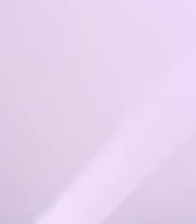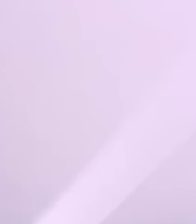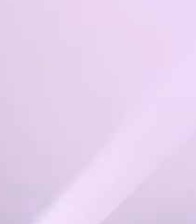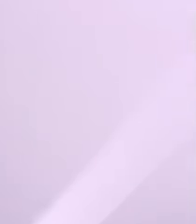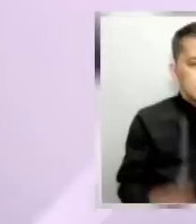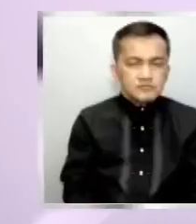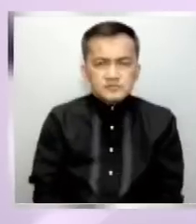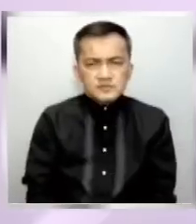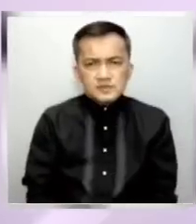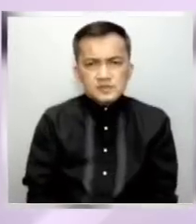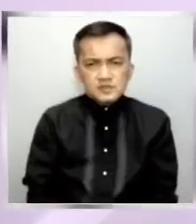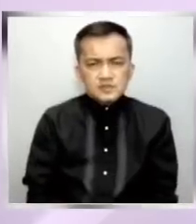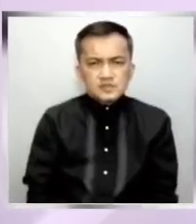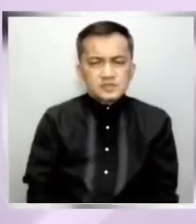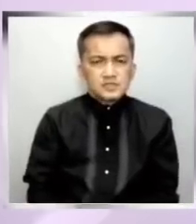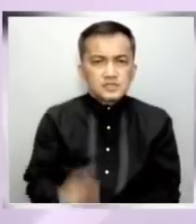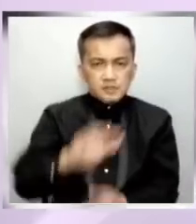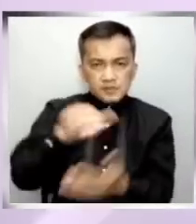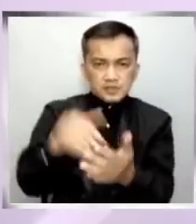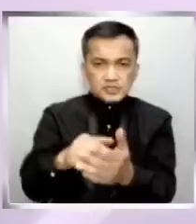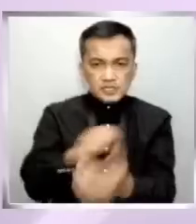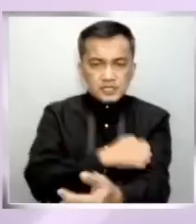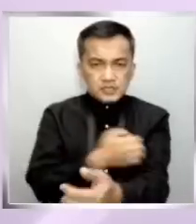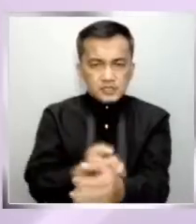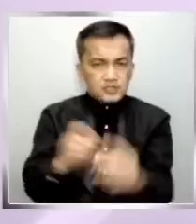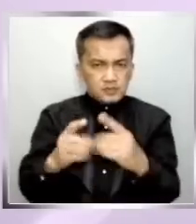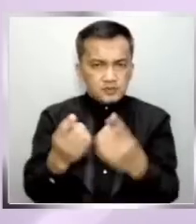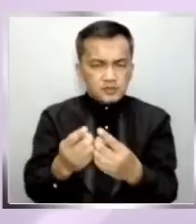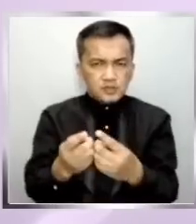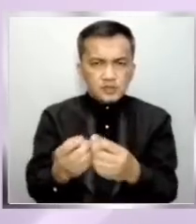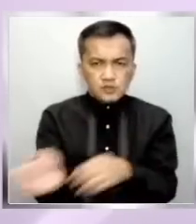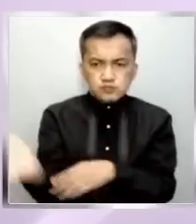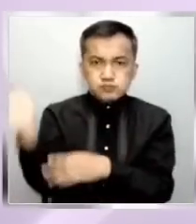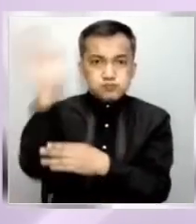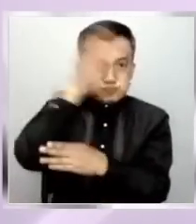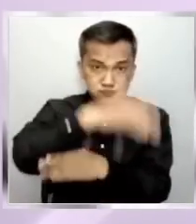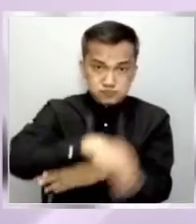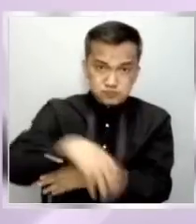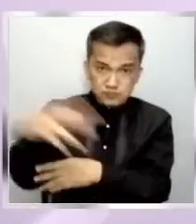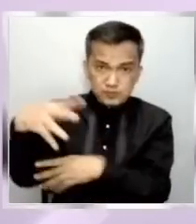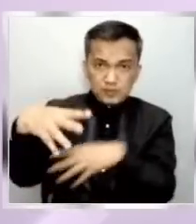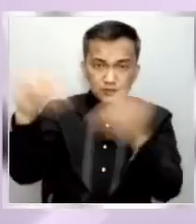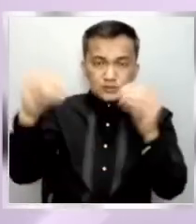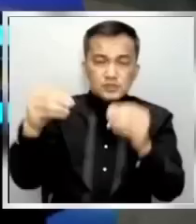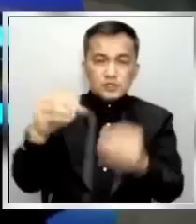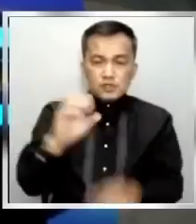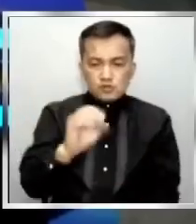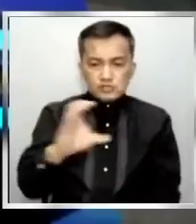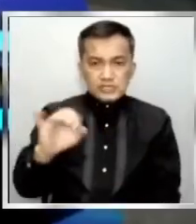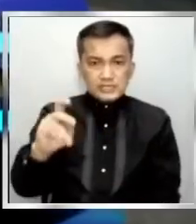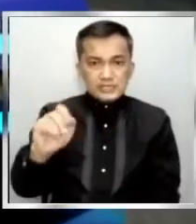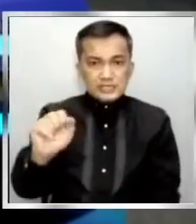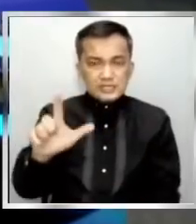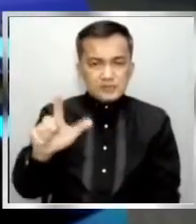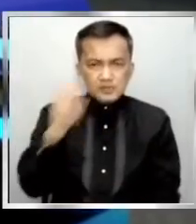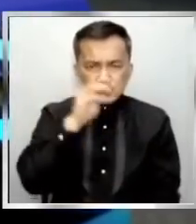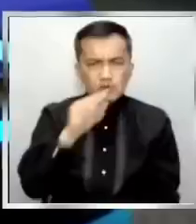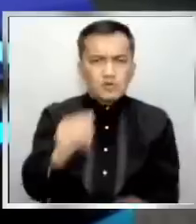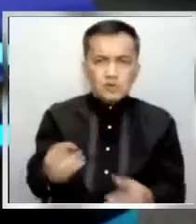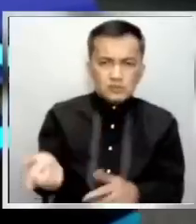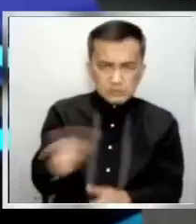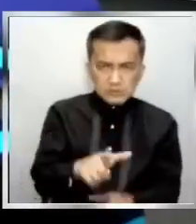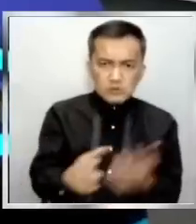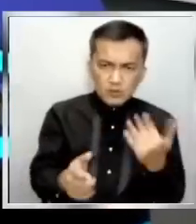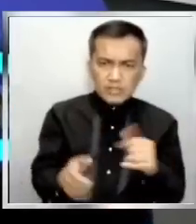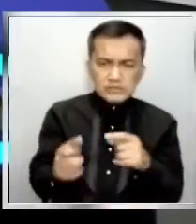Namamagitan na ang Energy Department sa halos buong araw na brownout sa Occidental Mindoro. Yan ay matapos maawi sa deklarasyon ng